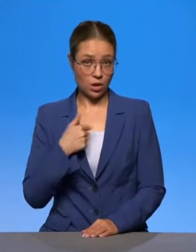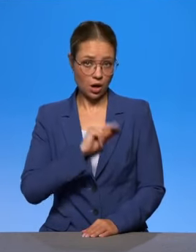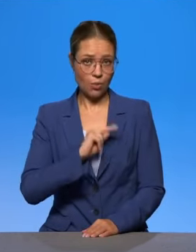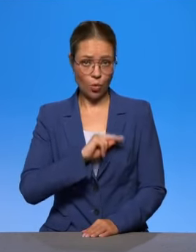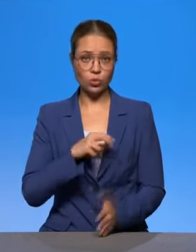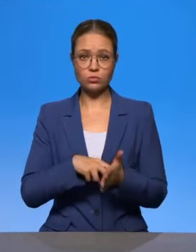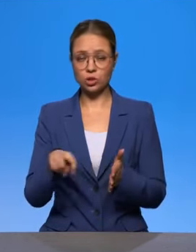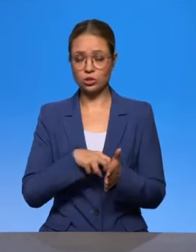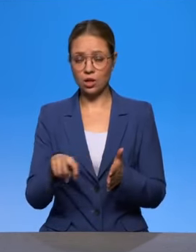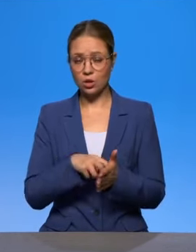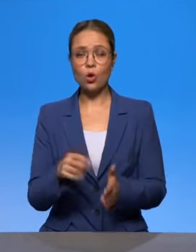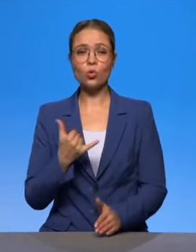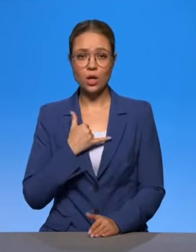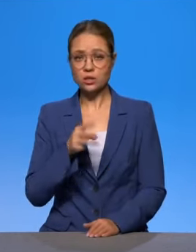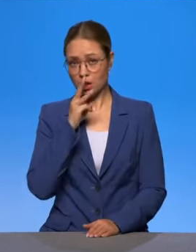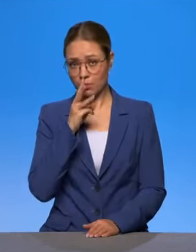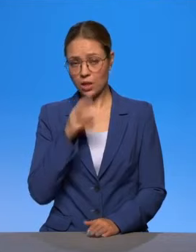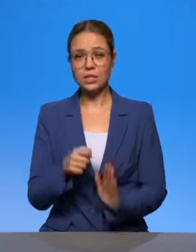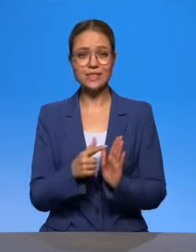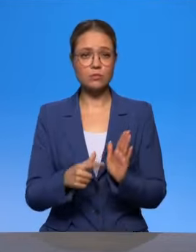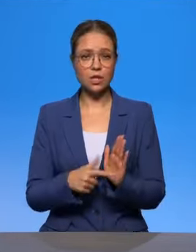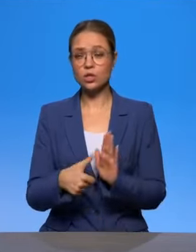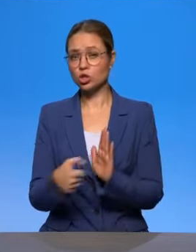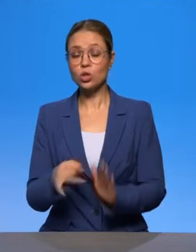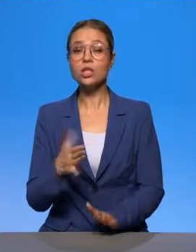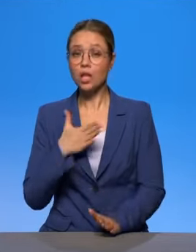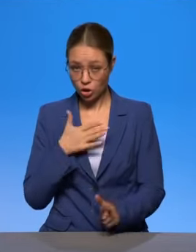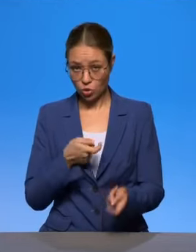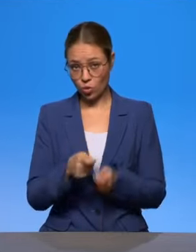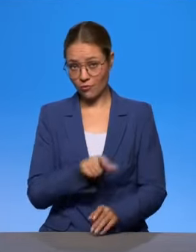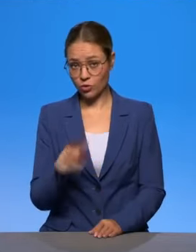оклад 17-600. И наше руководство сказало,